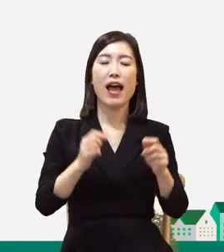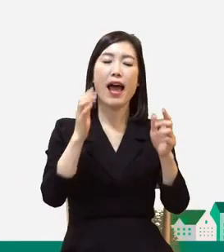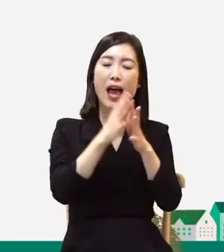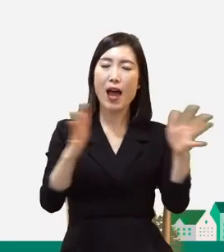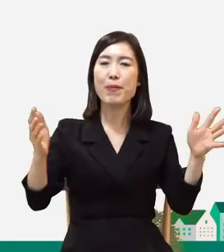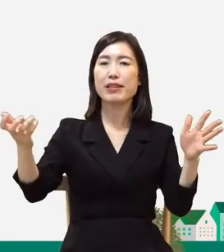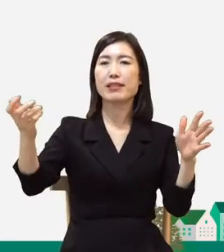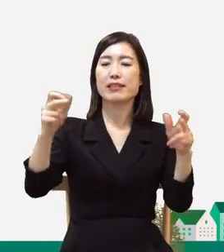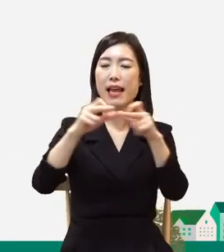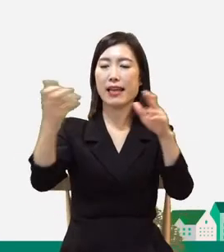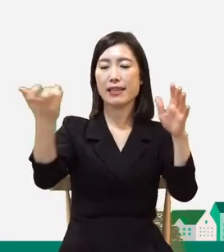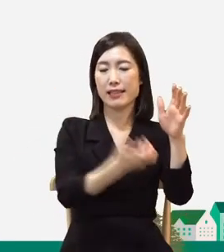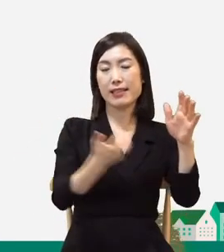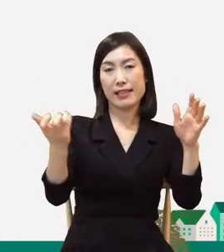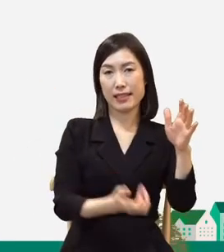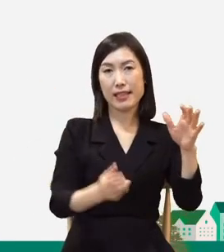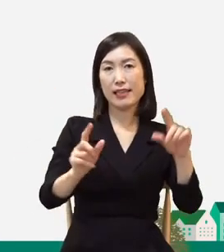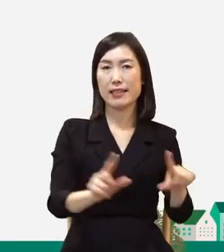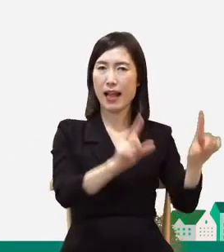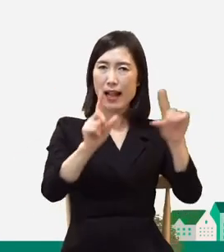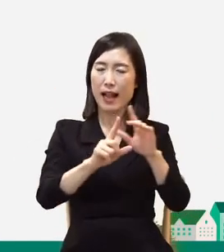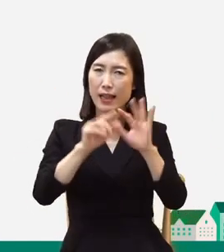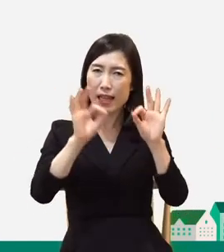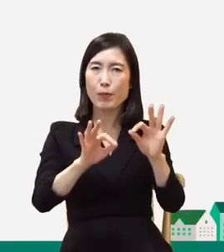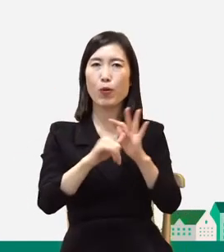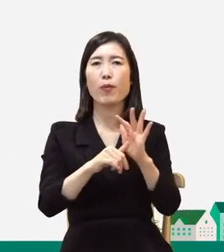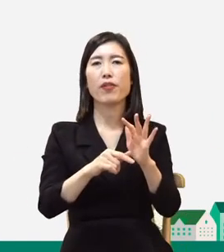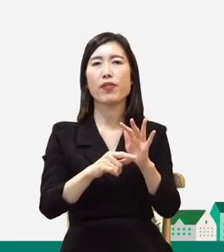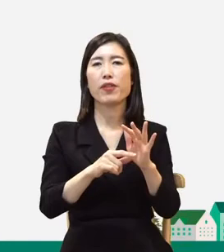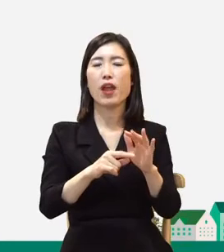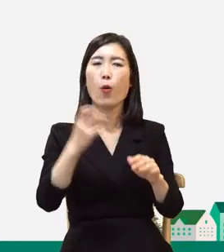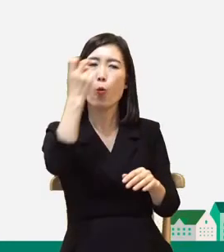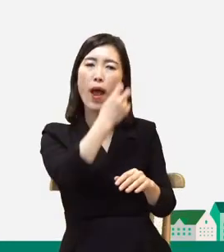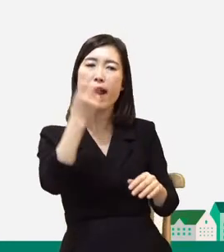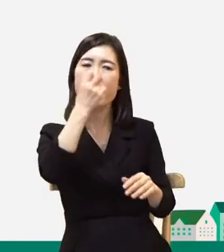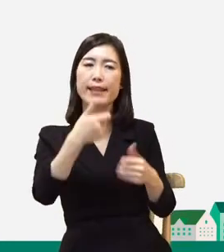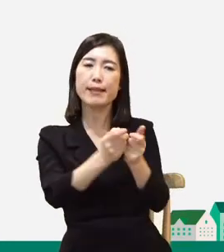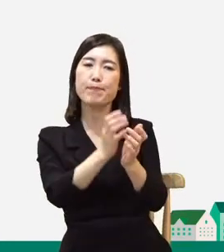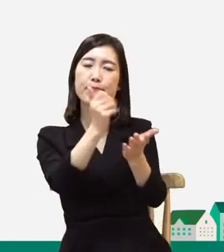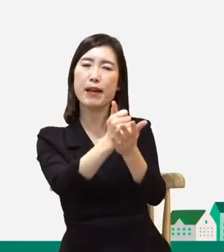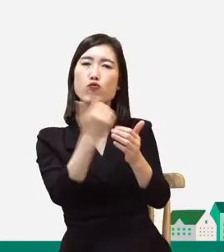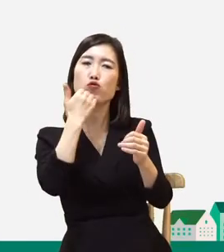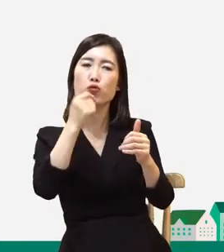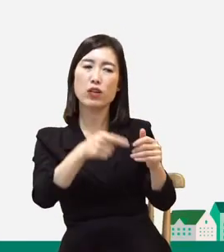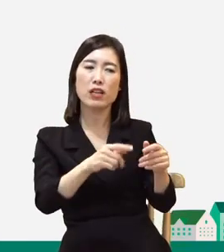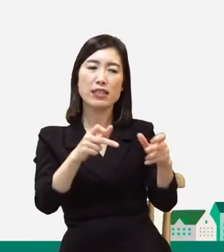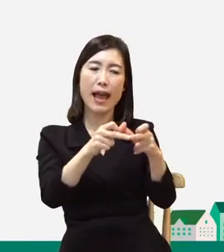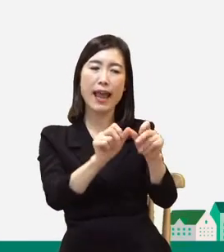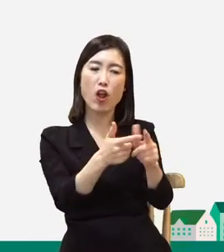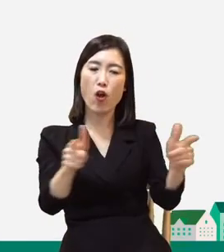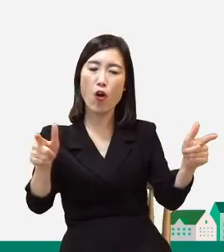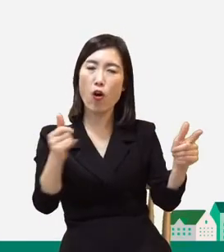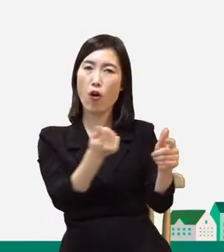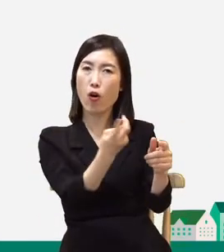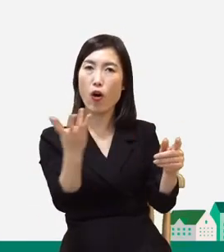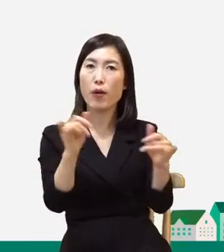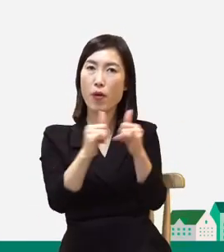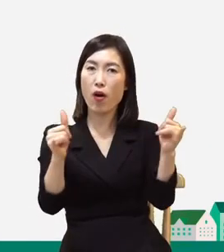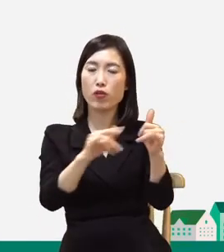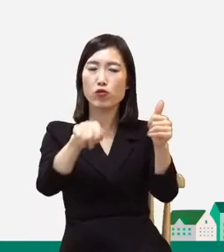관리 차원의 이런 수직적인 구도가 굉장히 많이 형성이 되더라고요. 그래서 이제 예를